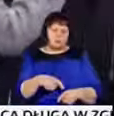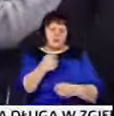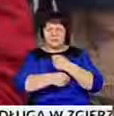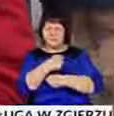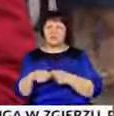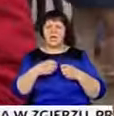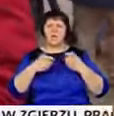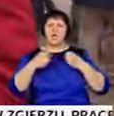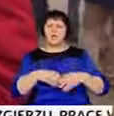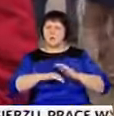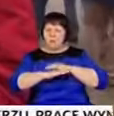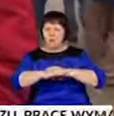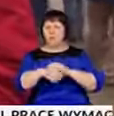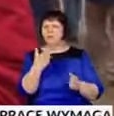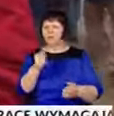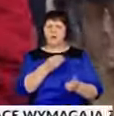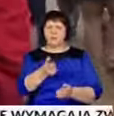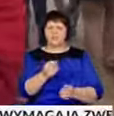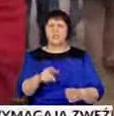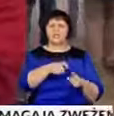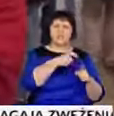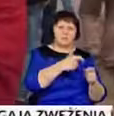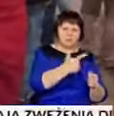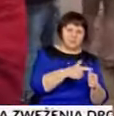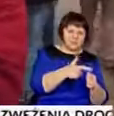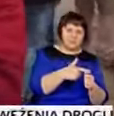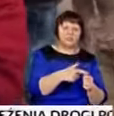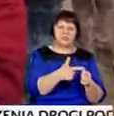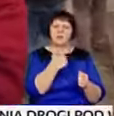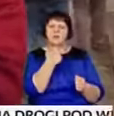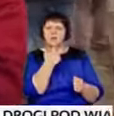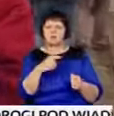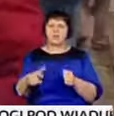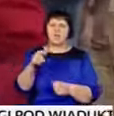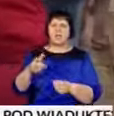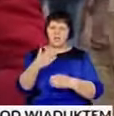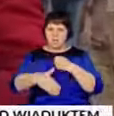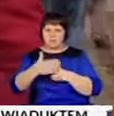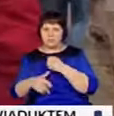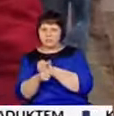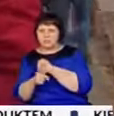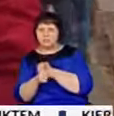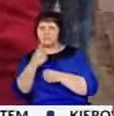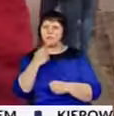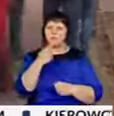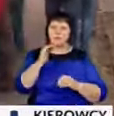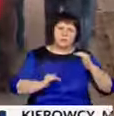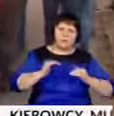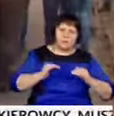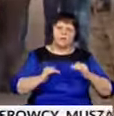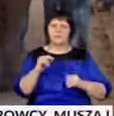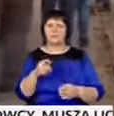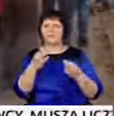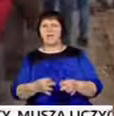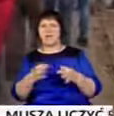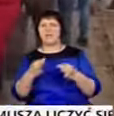opłacać. Ziemniak, powiedzmy, kosztował 20 groszy, kapusta kosztowała 60-70. Szło to jakoś wyrównać, wybalansować, a